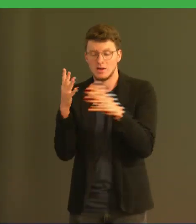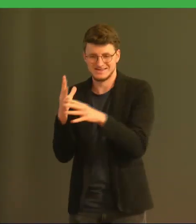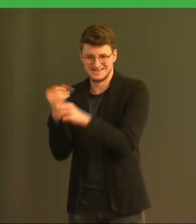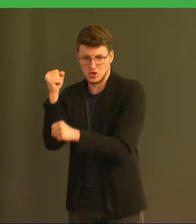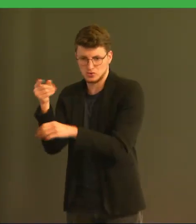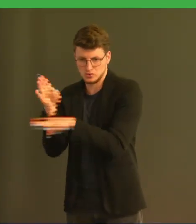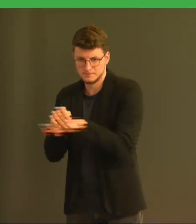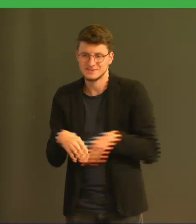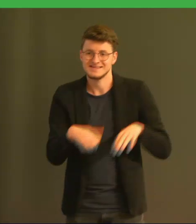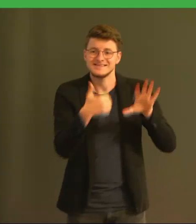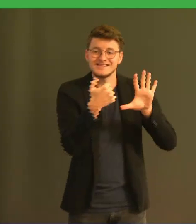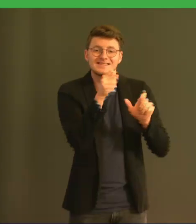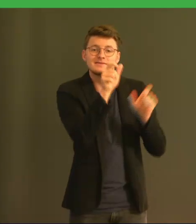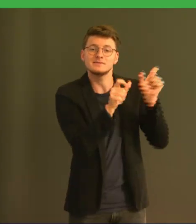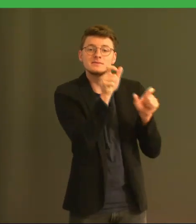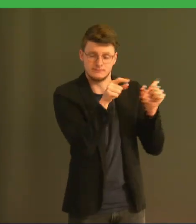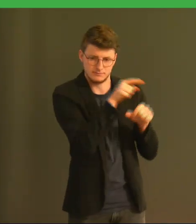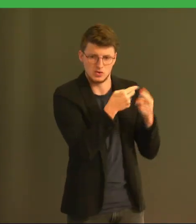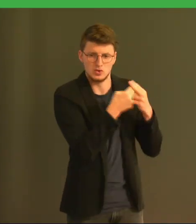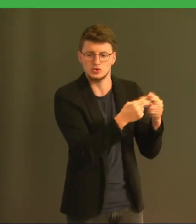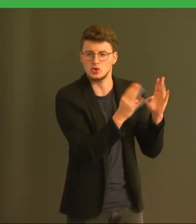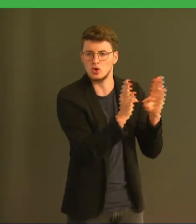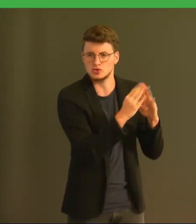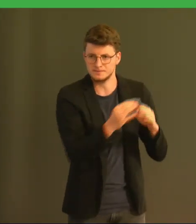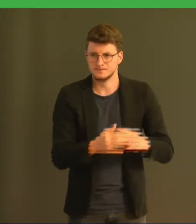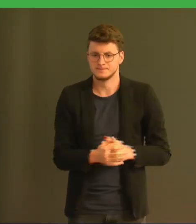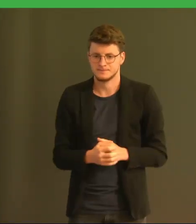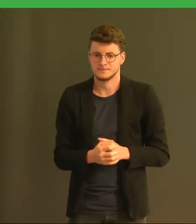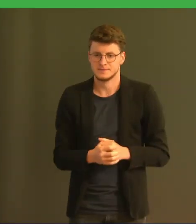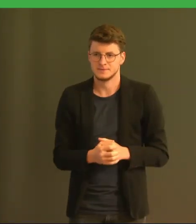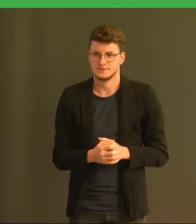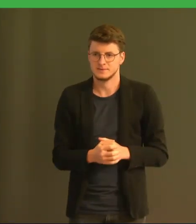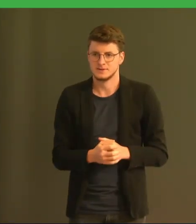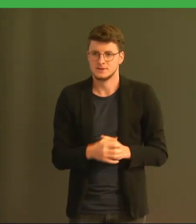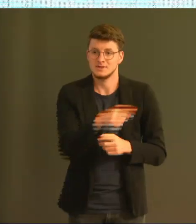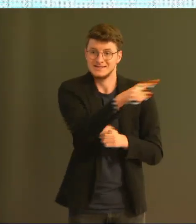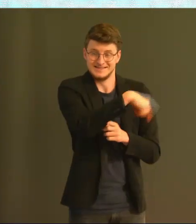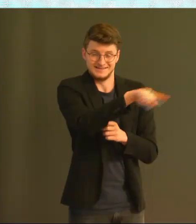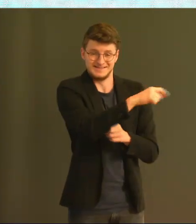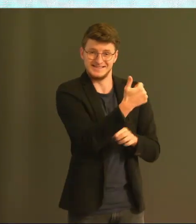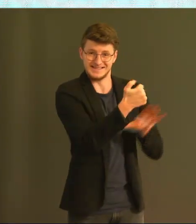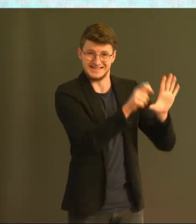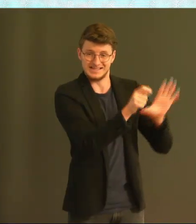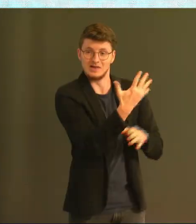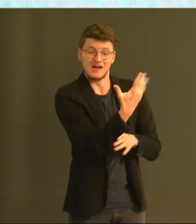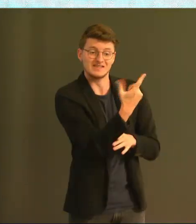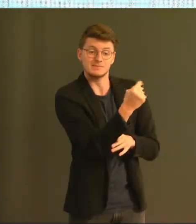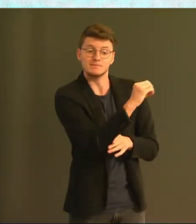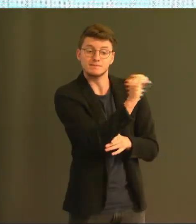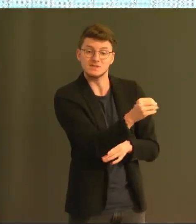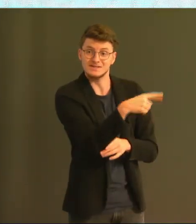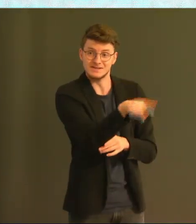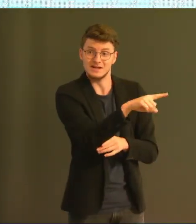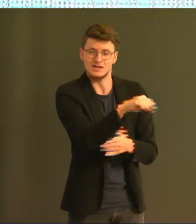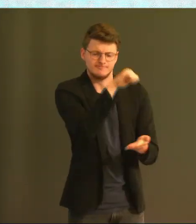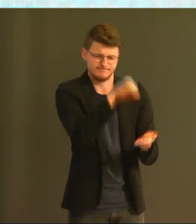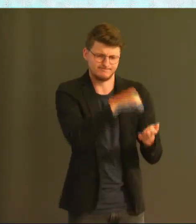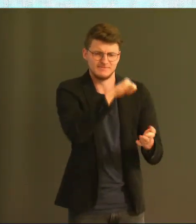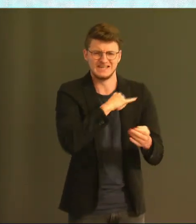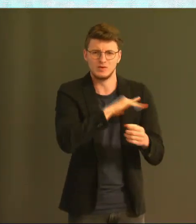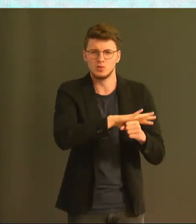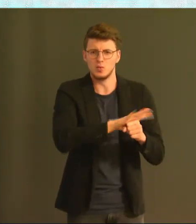the woods au centre femmes de l'est de new york sera ouverte vers 600 de festif